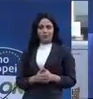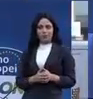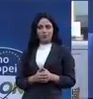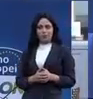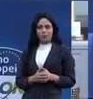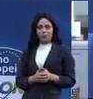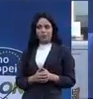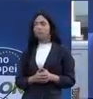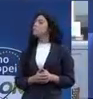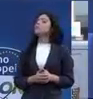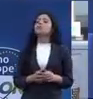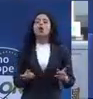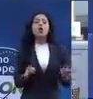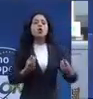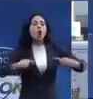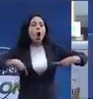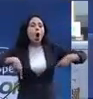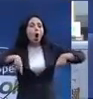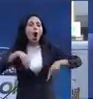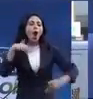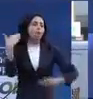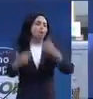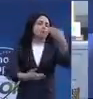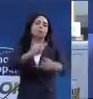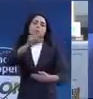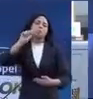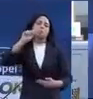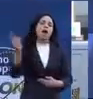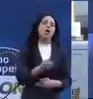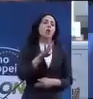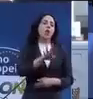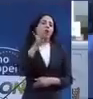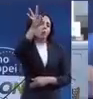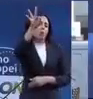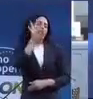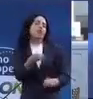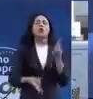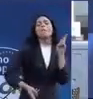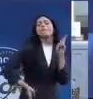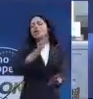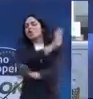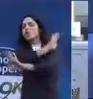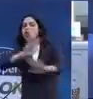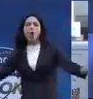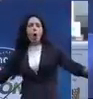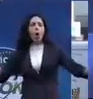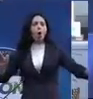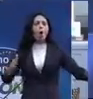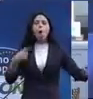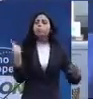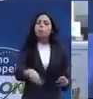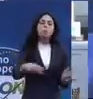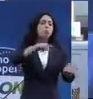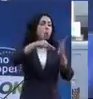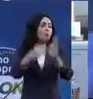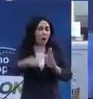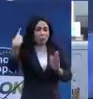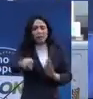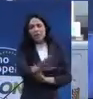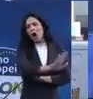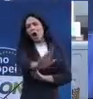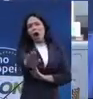noi Noi andremo molto meglio del 4% levatelo dalle balle non sarà quello il